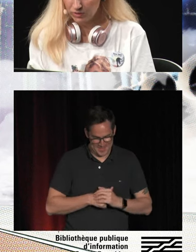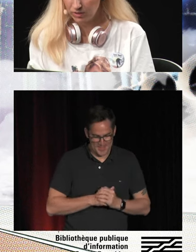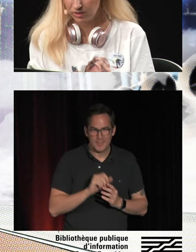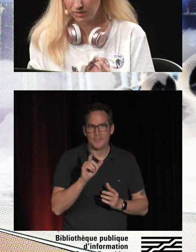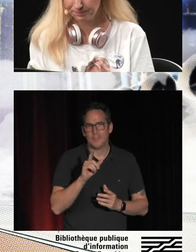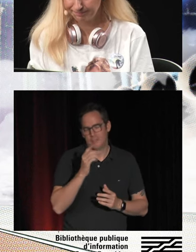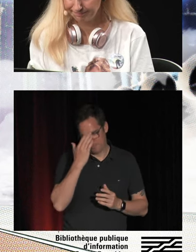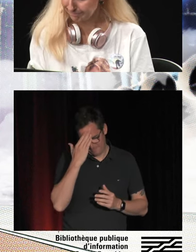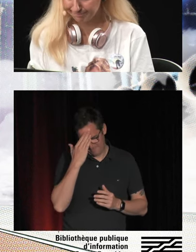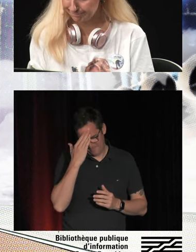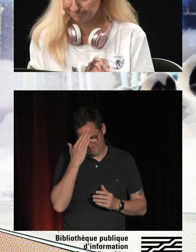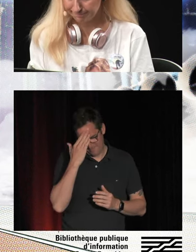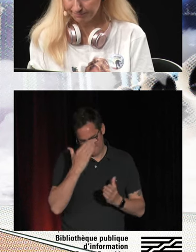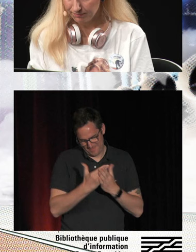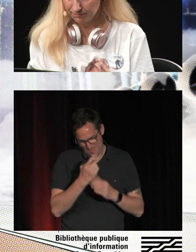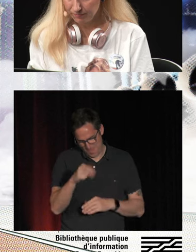Bah non.